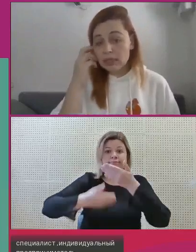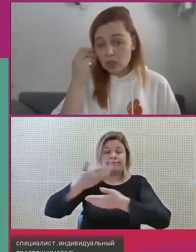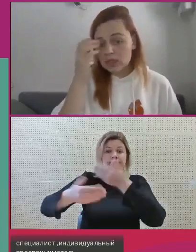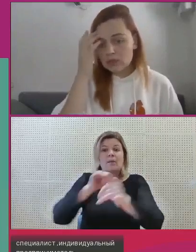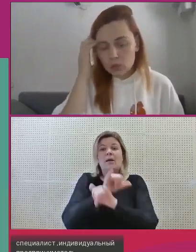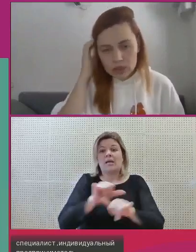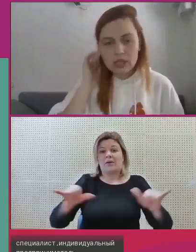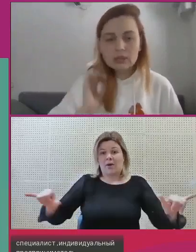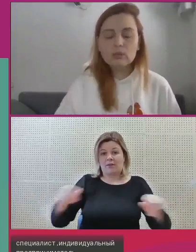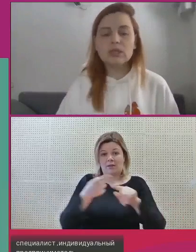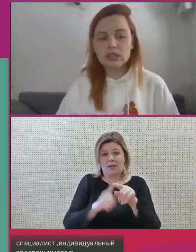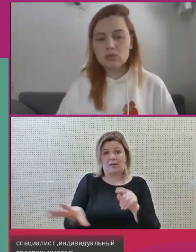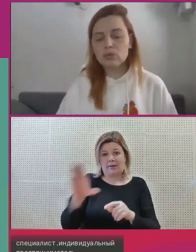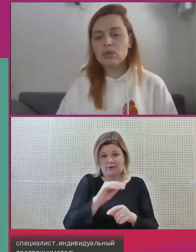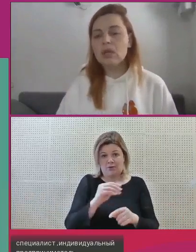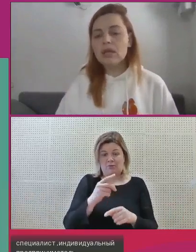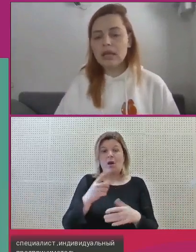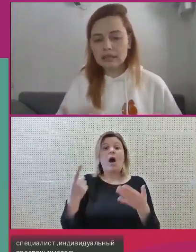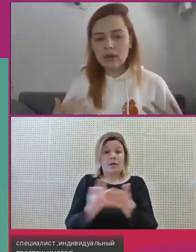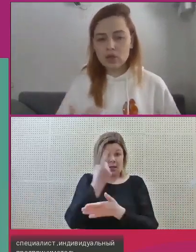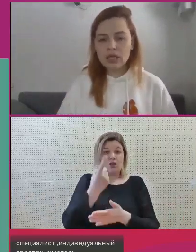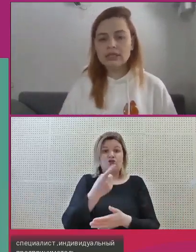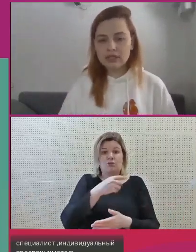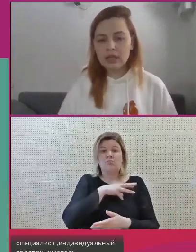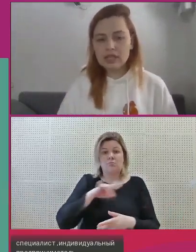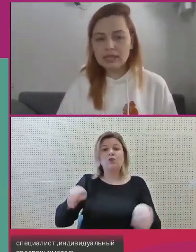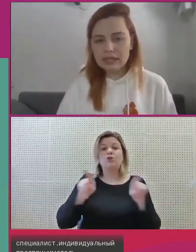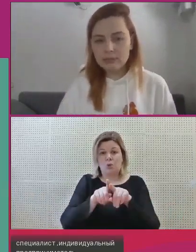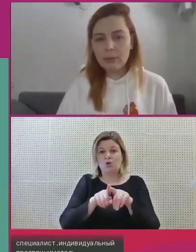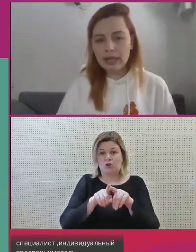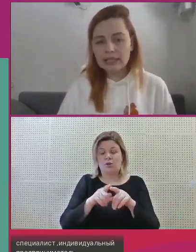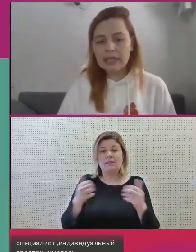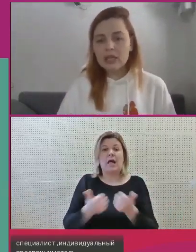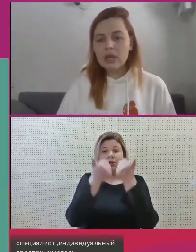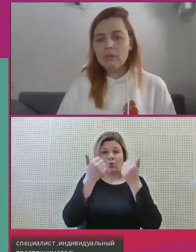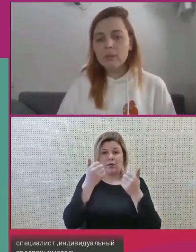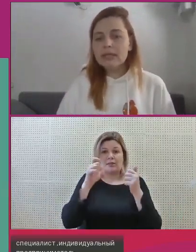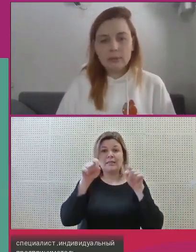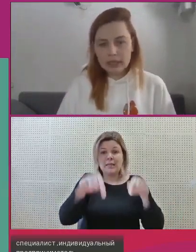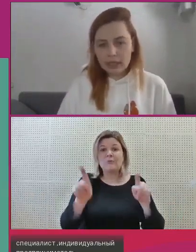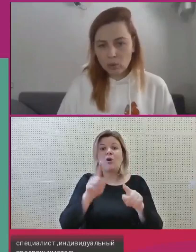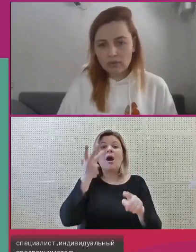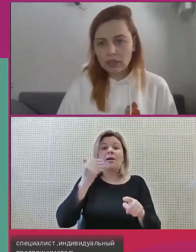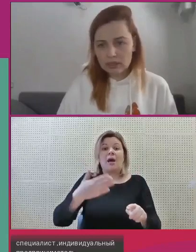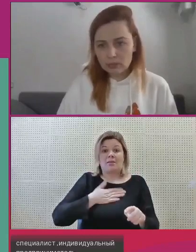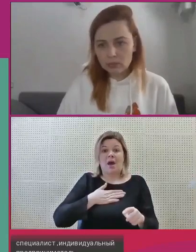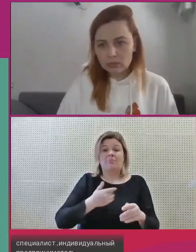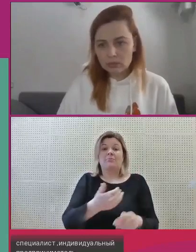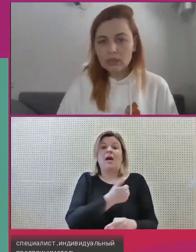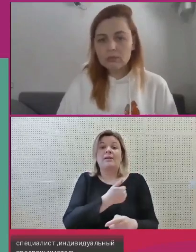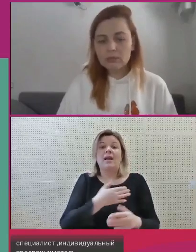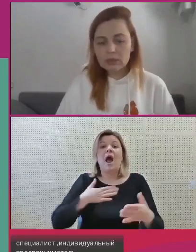мы однажды тоже столкнулись с тем, что когда очень активно нам захотели помогать, мы не были готовы к